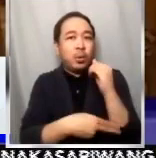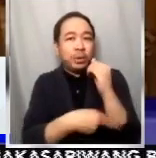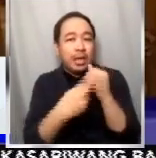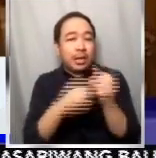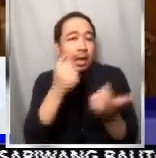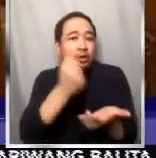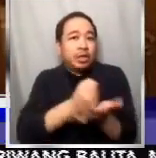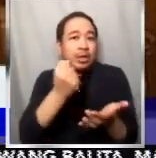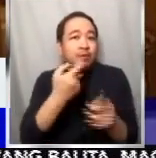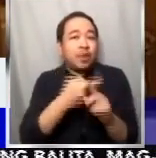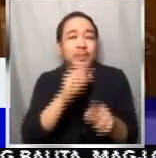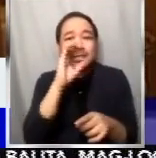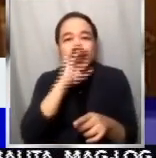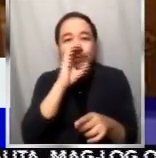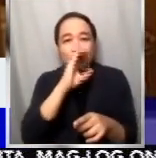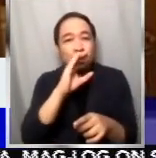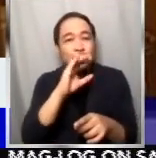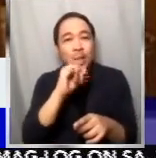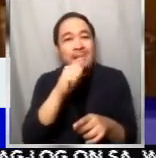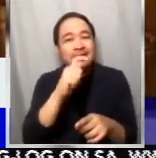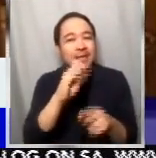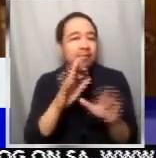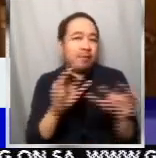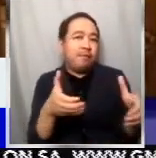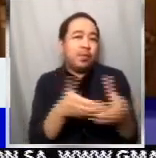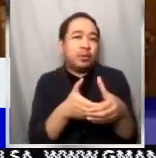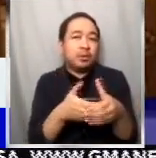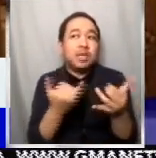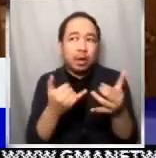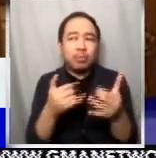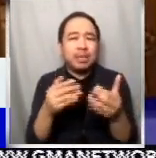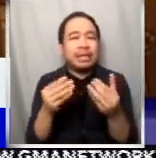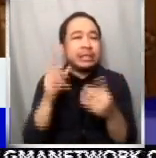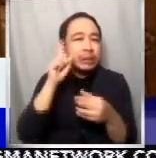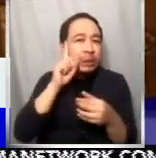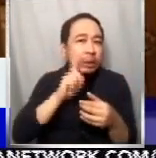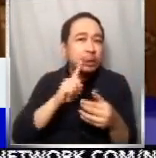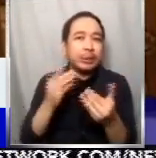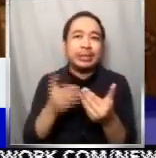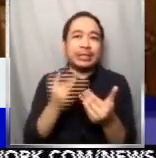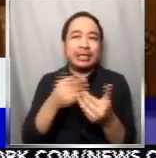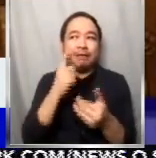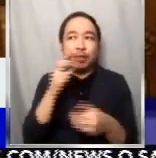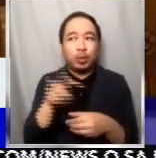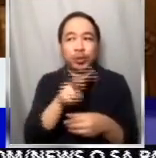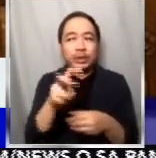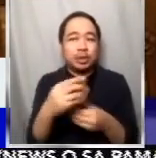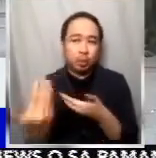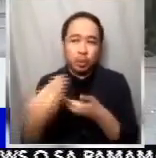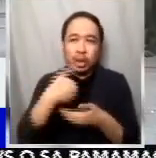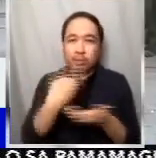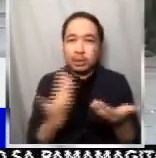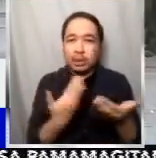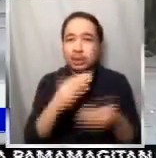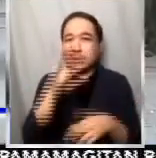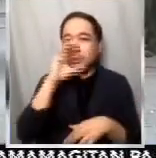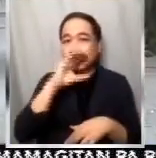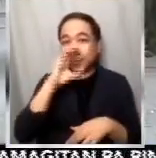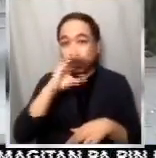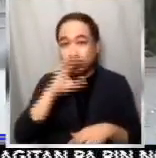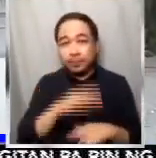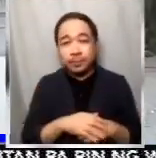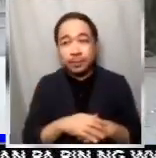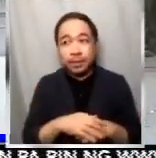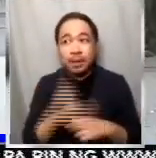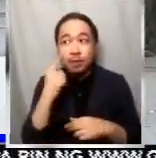it easier for all tourists to come in to the province of Cebu. At sa mga